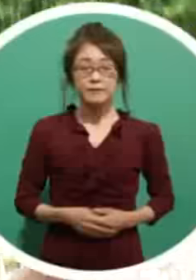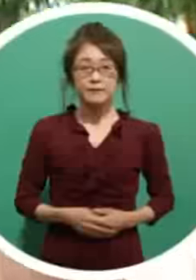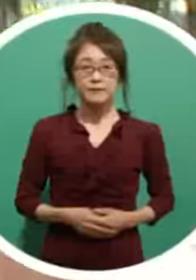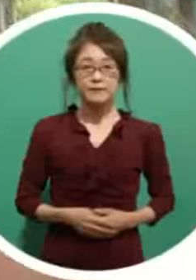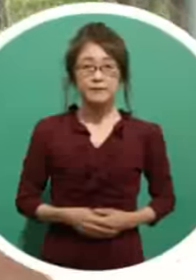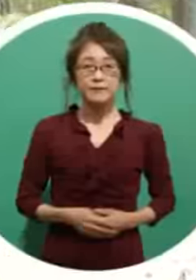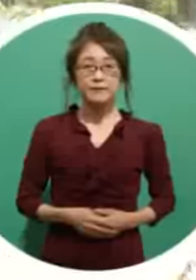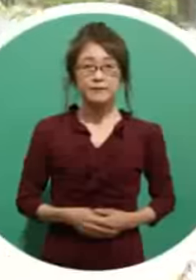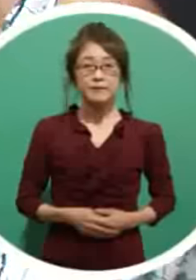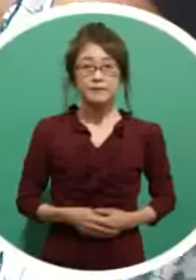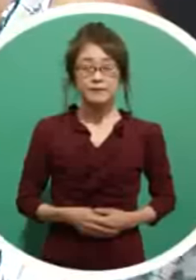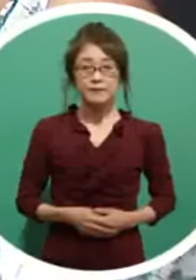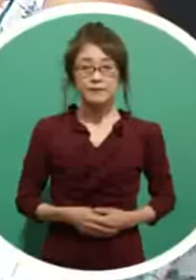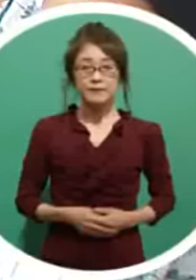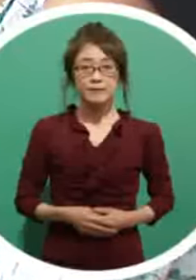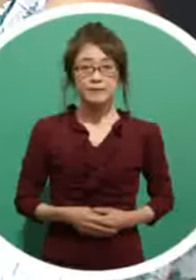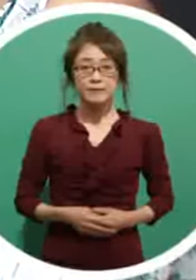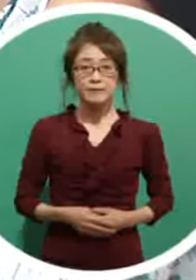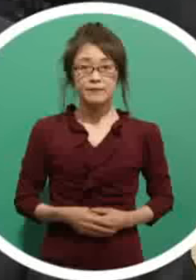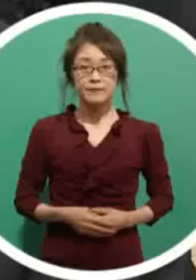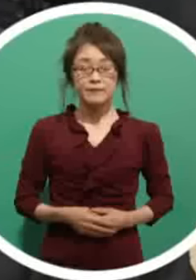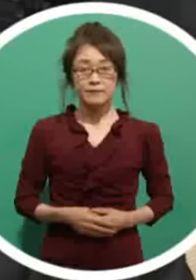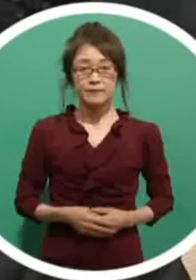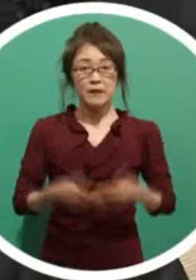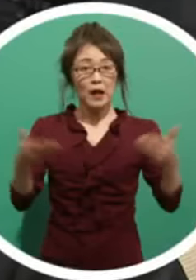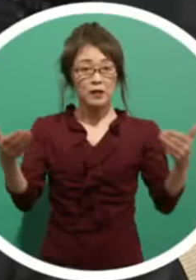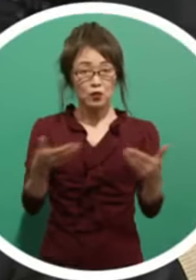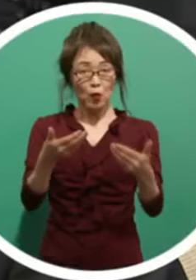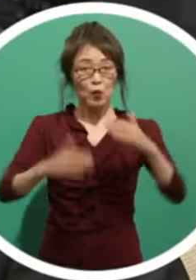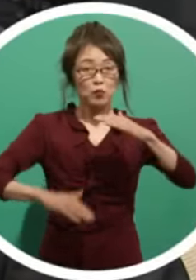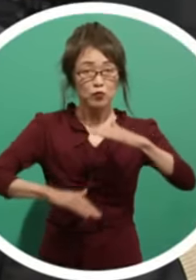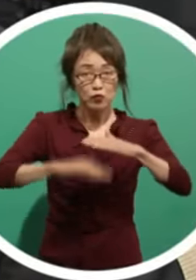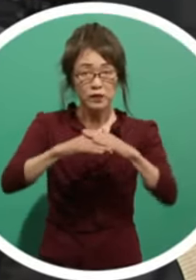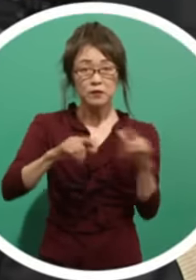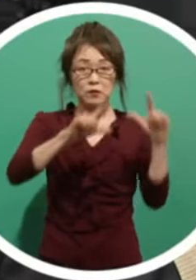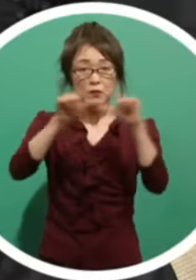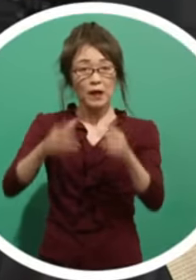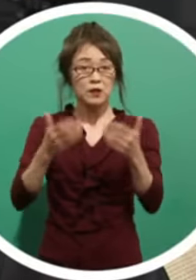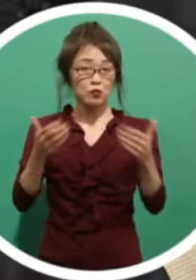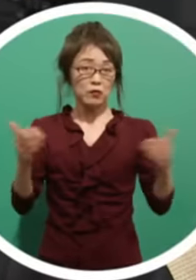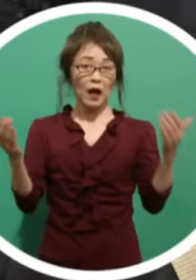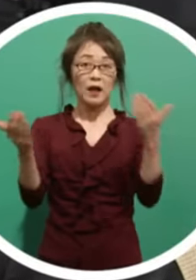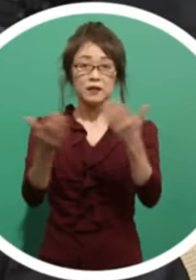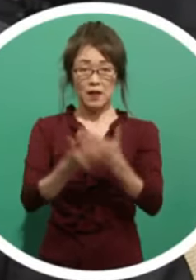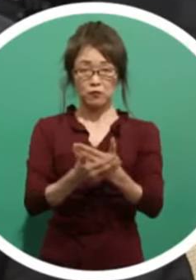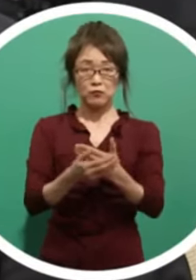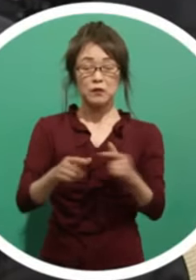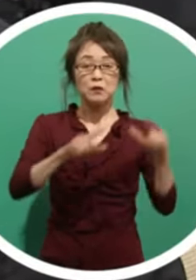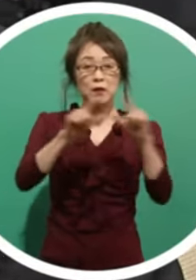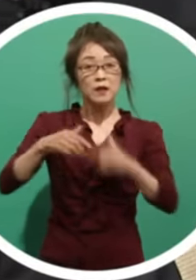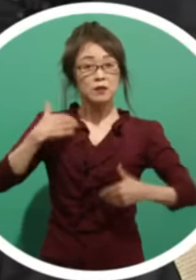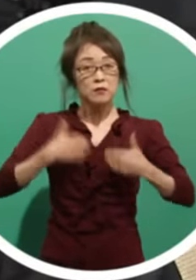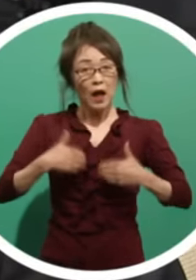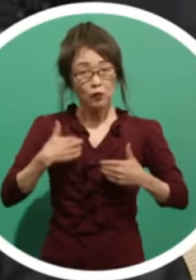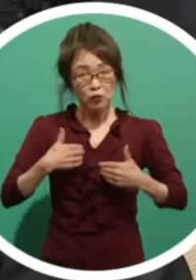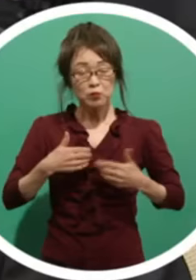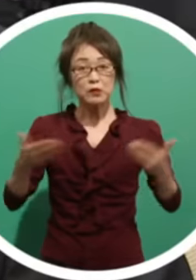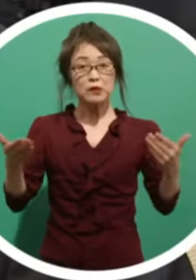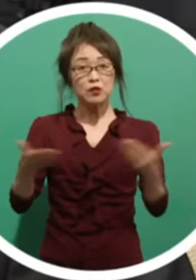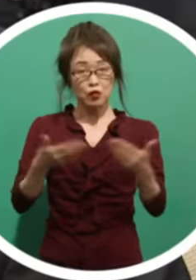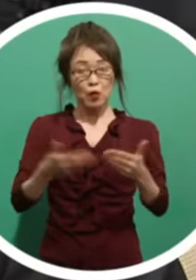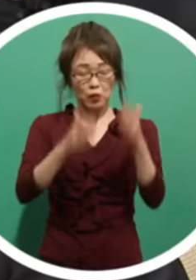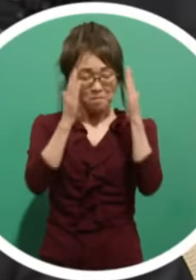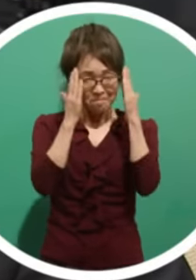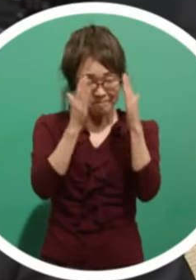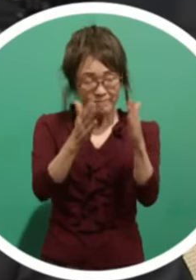これね、東京の人は羨ましいでしょうね。 仕事の充実で、暮らしが豊かになり、暮らしを楽しむことで、仕事